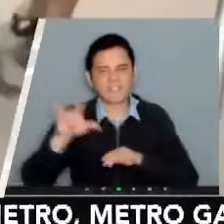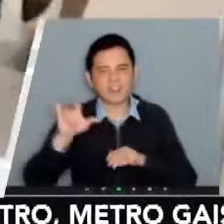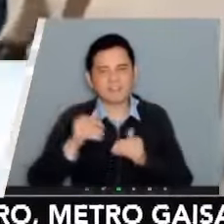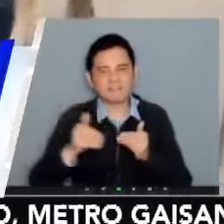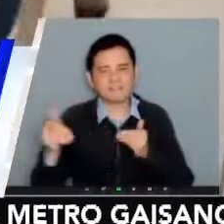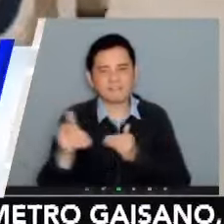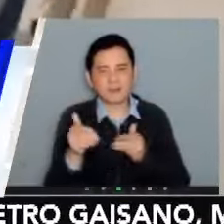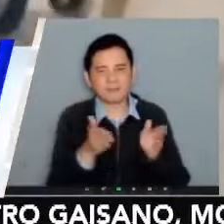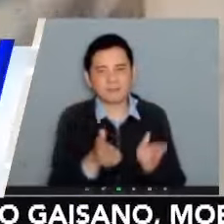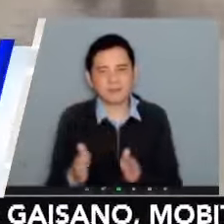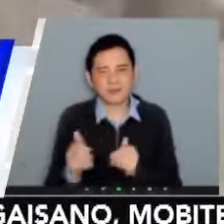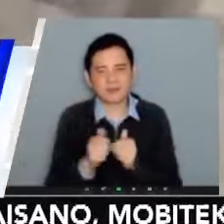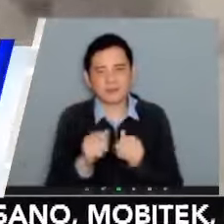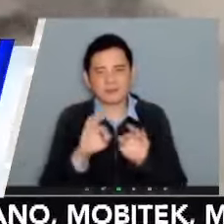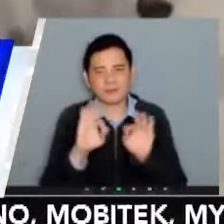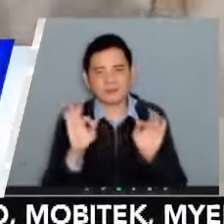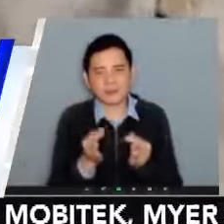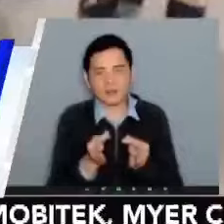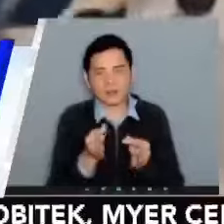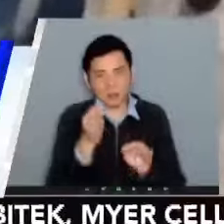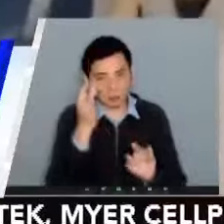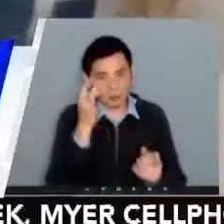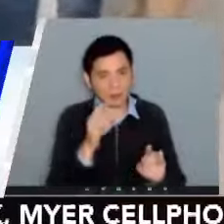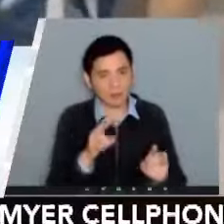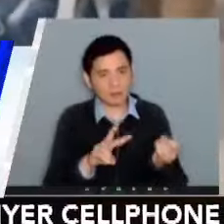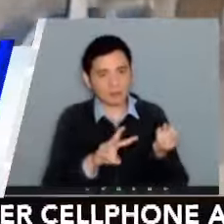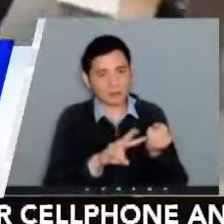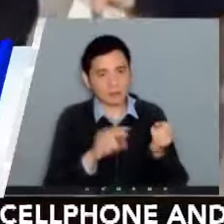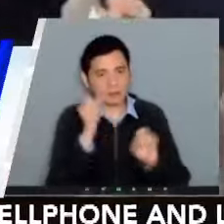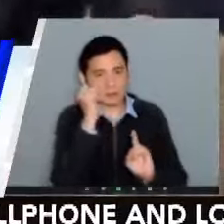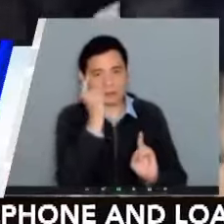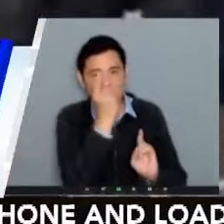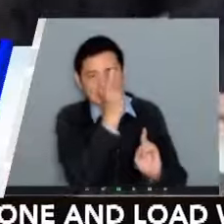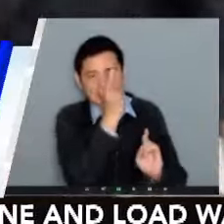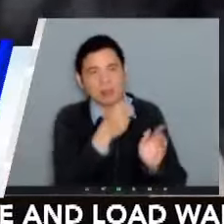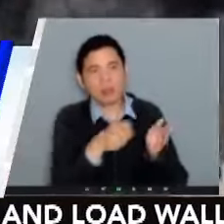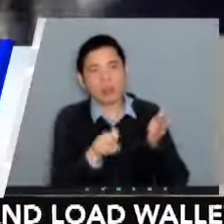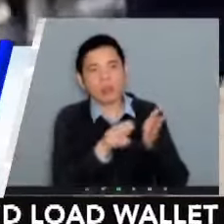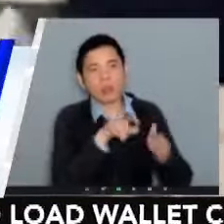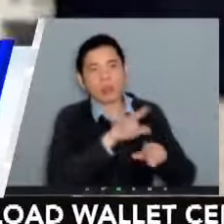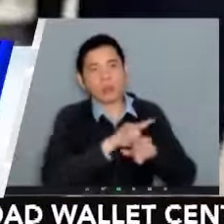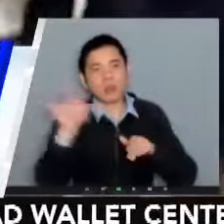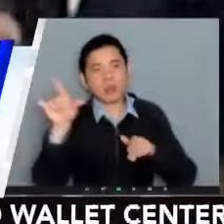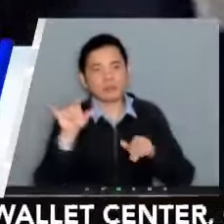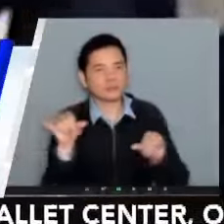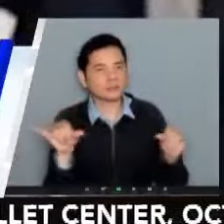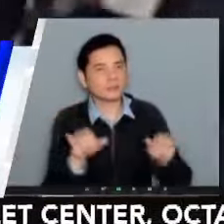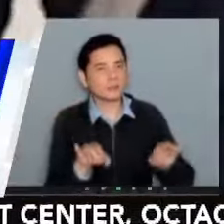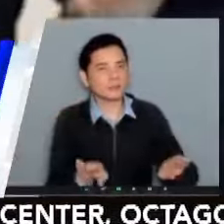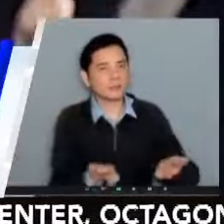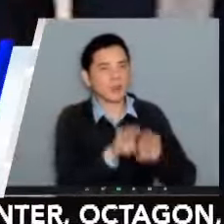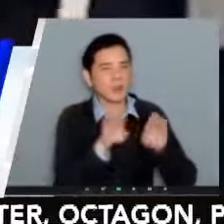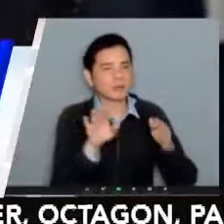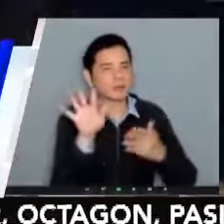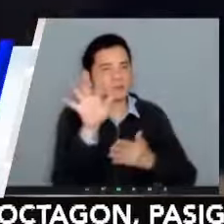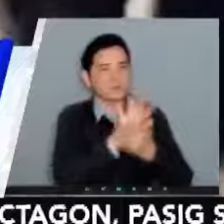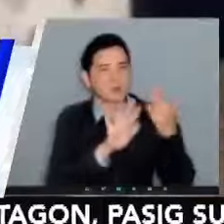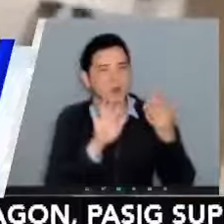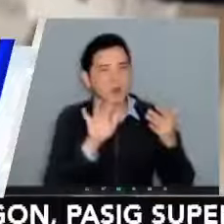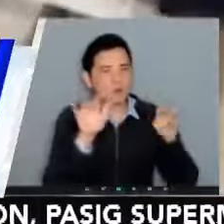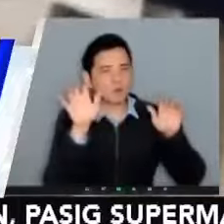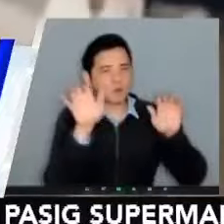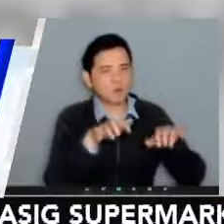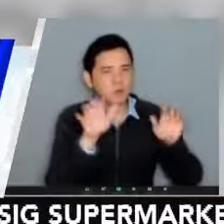tila sakto ang pag-alis ng bise sa kasagsagan ng pananalasa ng Bagyong Karina at Hanging Habagat. Ayon sa OVP,